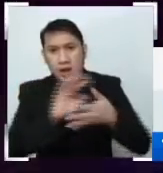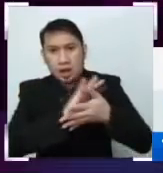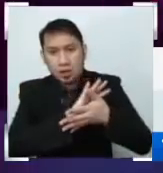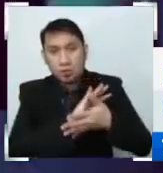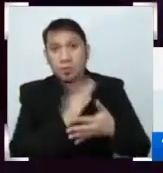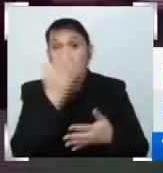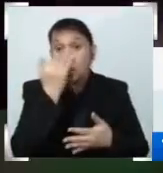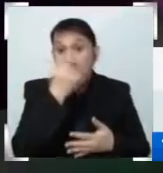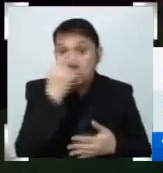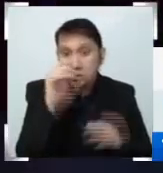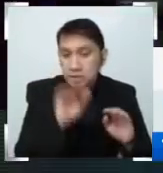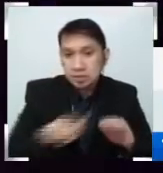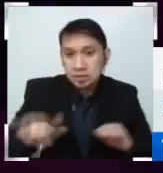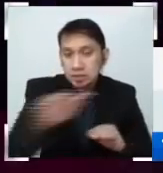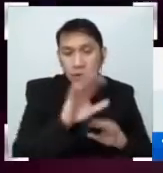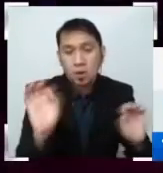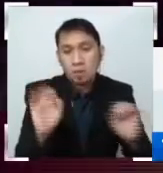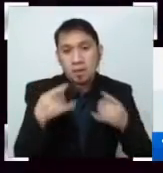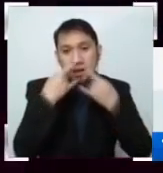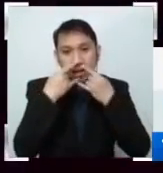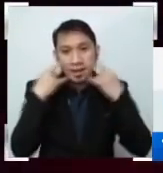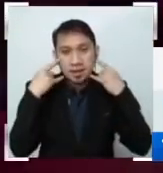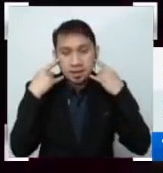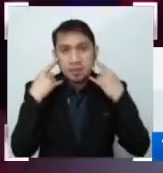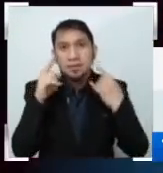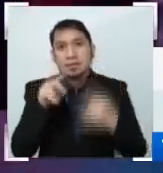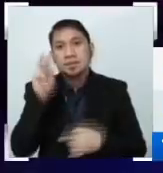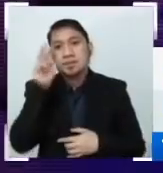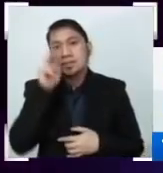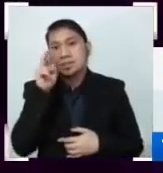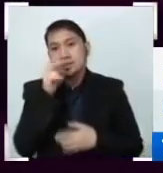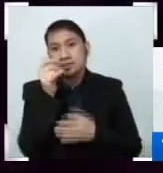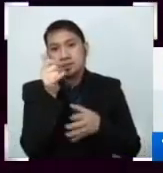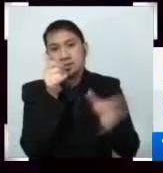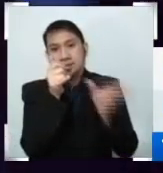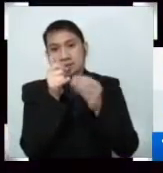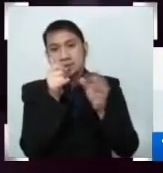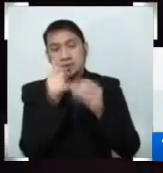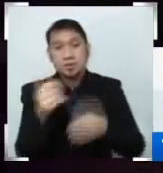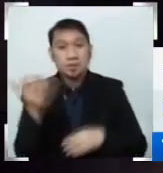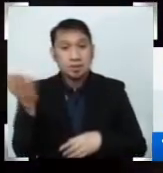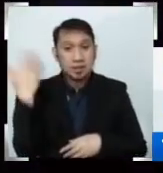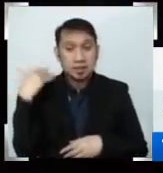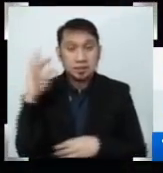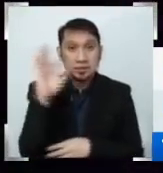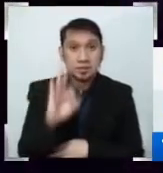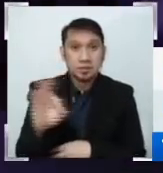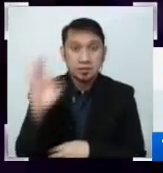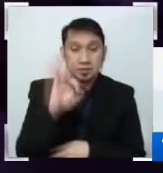kanila wala pang face mask. Ang video kuha nito lang Biyernes sa gymnasium na venue rin